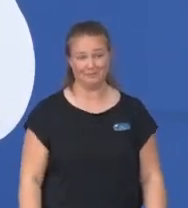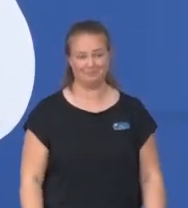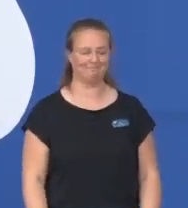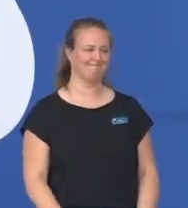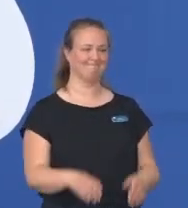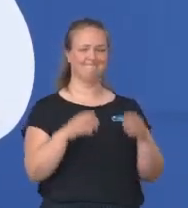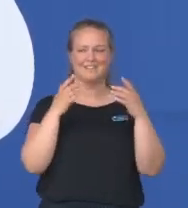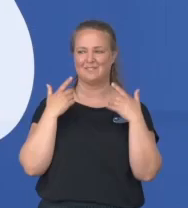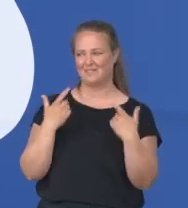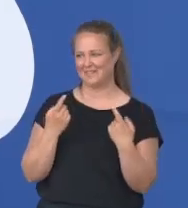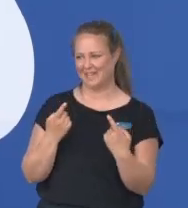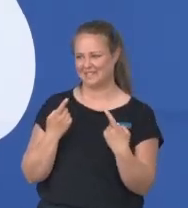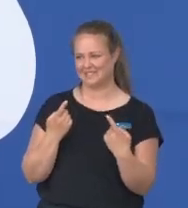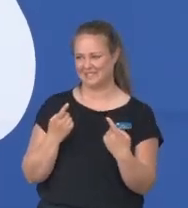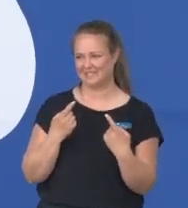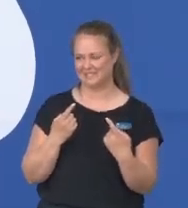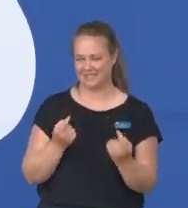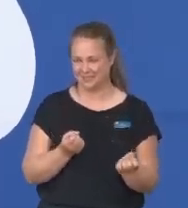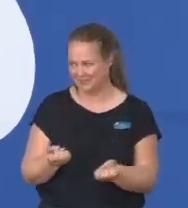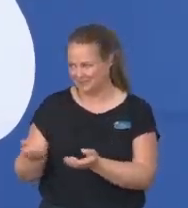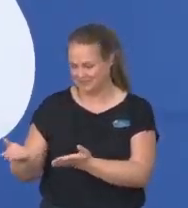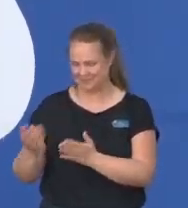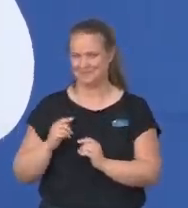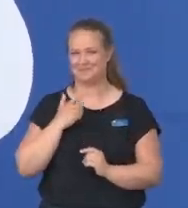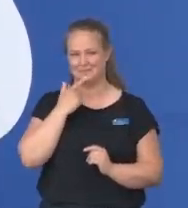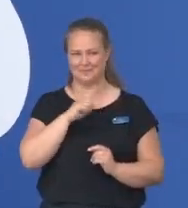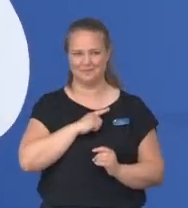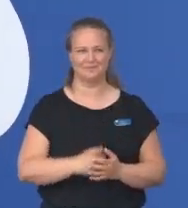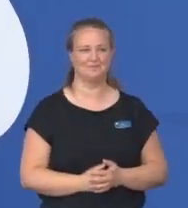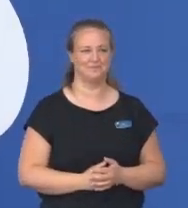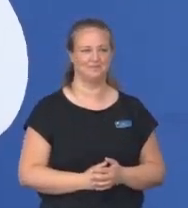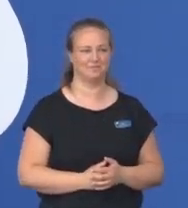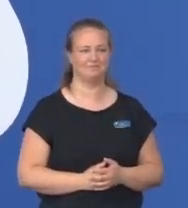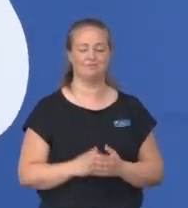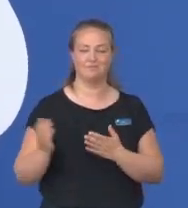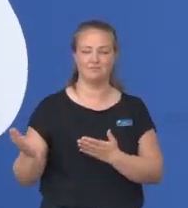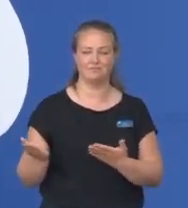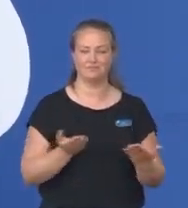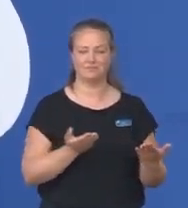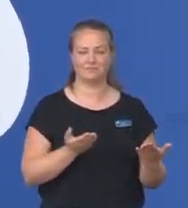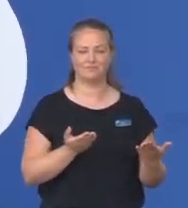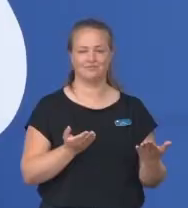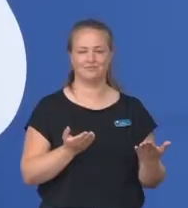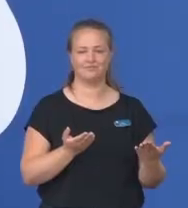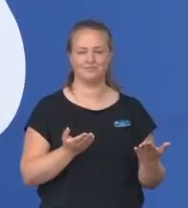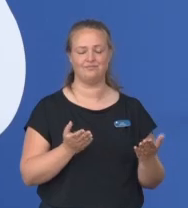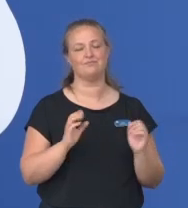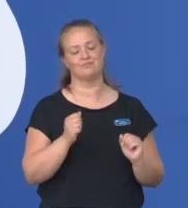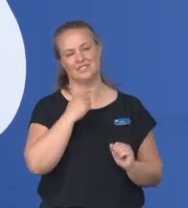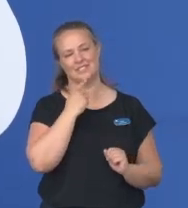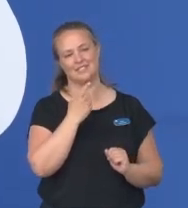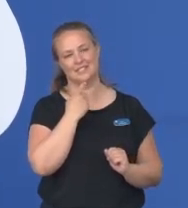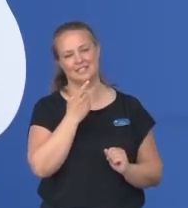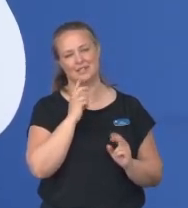stort, stort tack verkligen. Då får jag be er stå på den sidan. Och så vill vi välkomna upp också. Jag ska säga så här att vi också